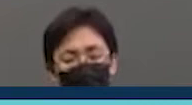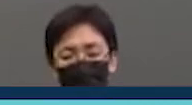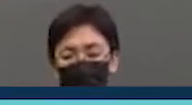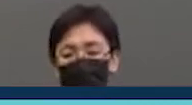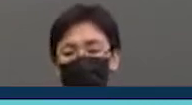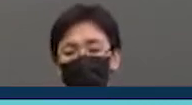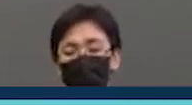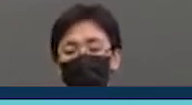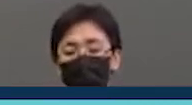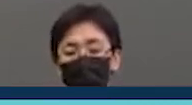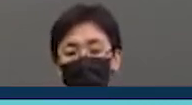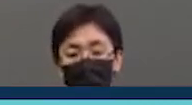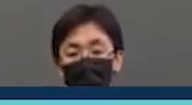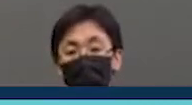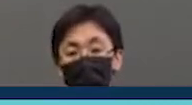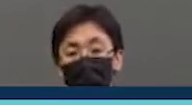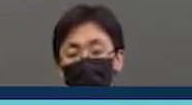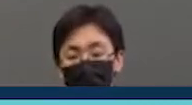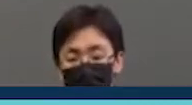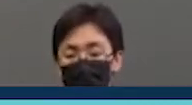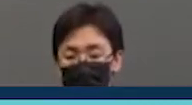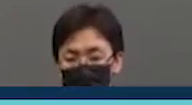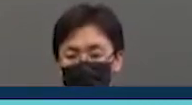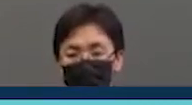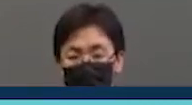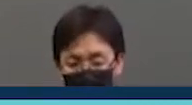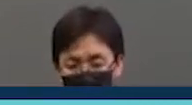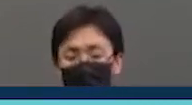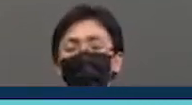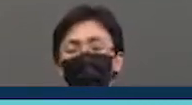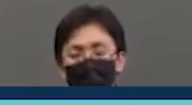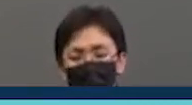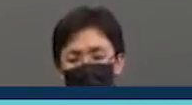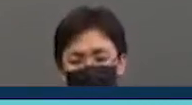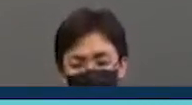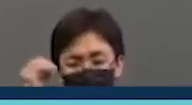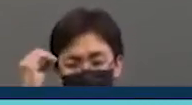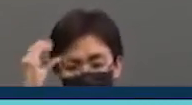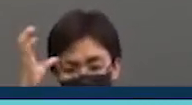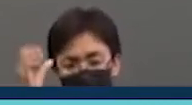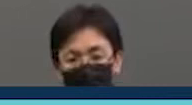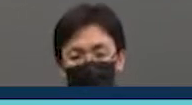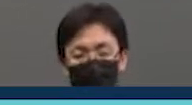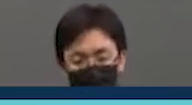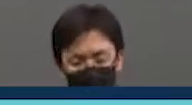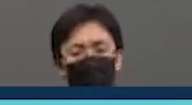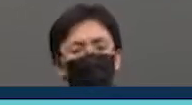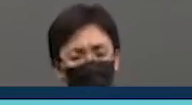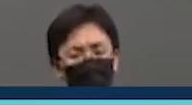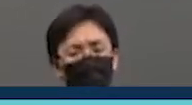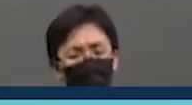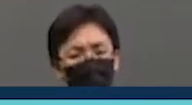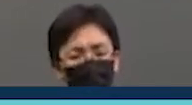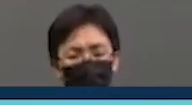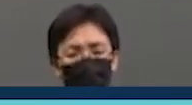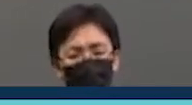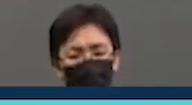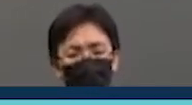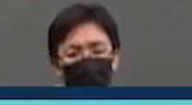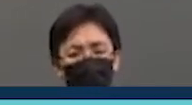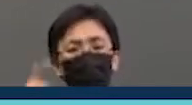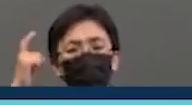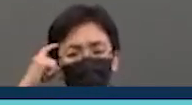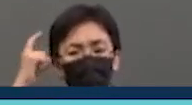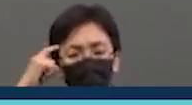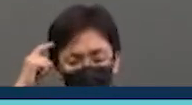พราะนั้นมันก็จะทำให้เงินในประเทศเนี่ยหลุดออกไปต่างประเทศทั้งหมดไม่ได้หมุนอยู่ตรงนี้นะครับทำให้เศรษฐกิจของเราก็แย่ลงก็ยาเสพติ